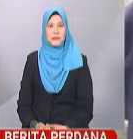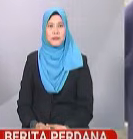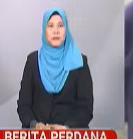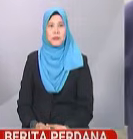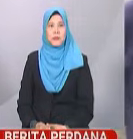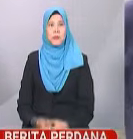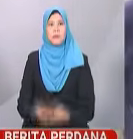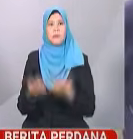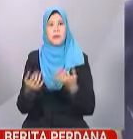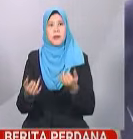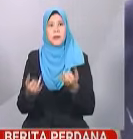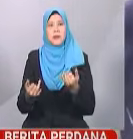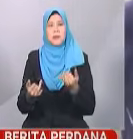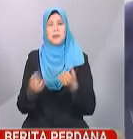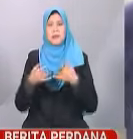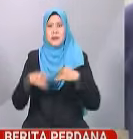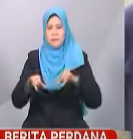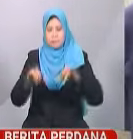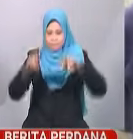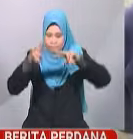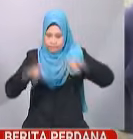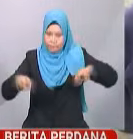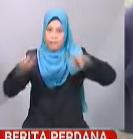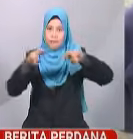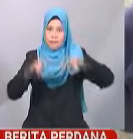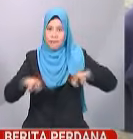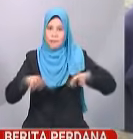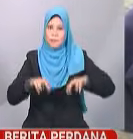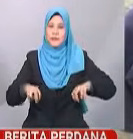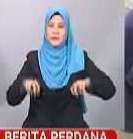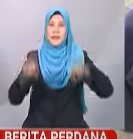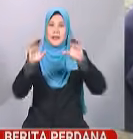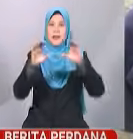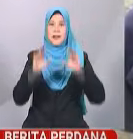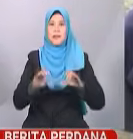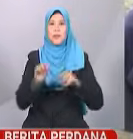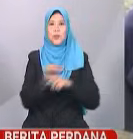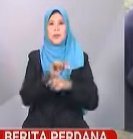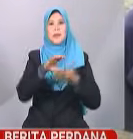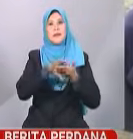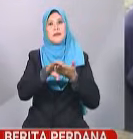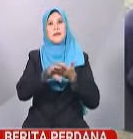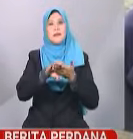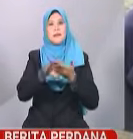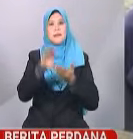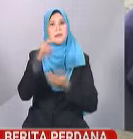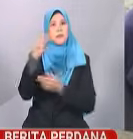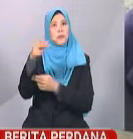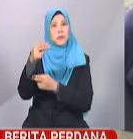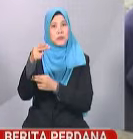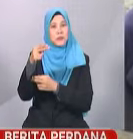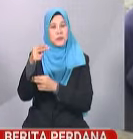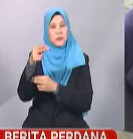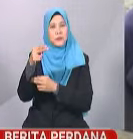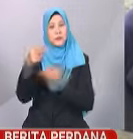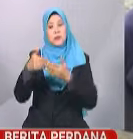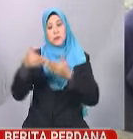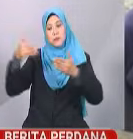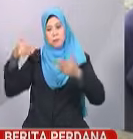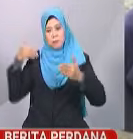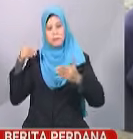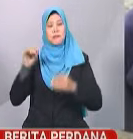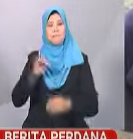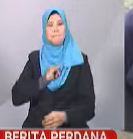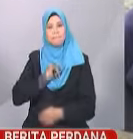LGM insyaAllah akan memperhalusi lagi kaedah penggunaan kad hijau ini. Sebelum ini, saya